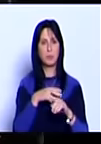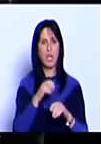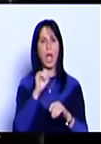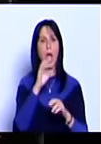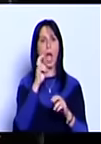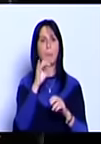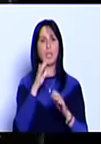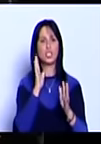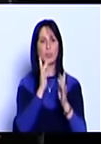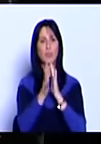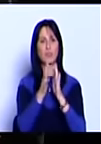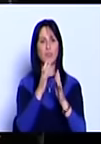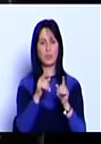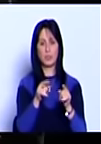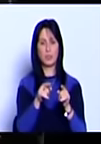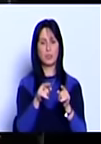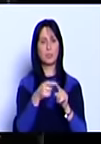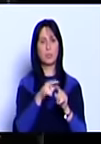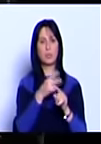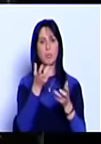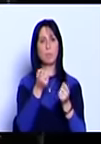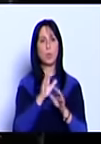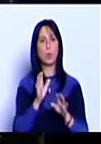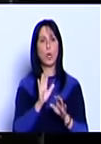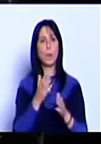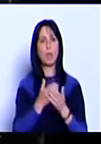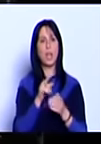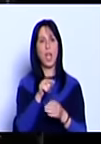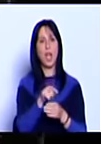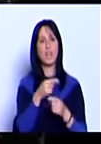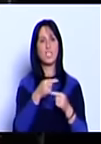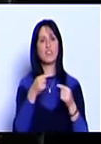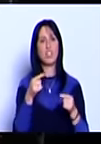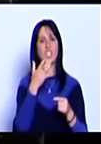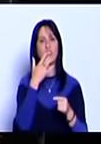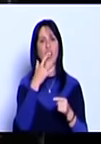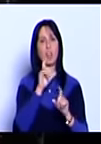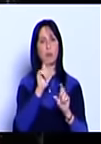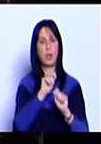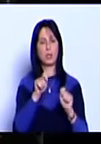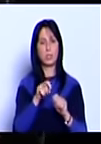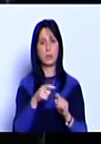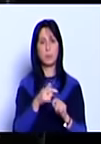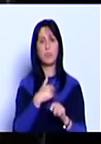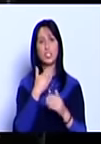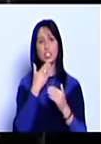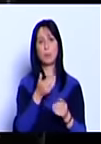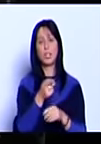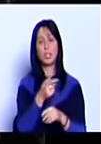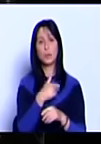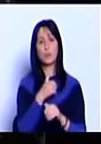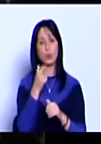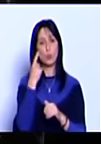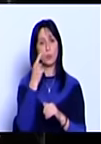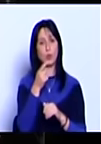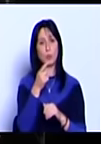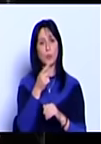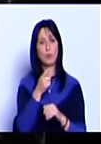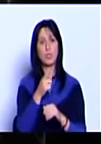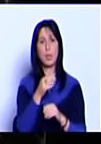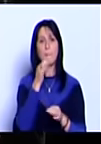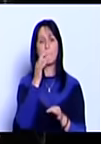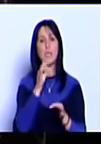აღმაშენებლის გამზირი როგორც მულტიკულტურალიზმის სიმბოლო მათთვის მიუღებელია, რომ აქ სხვადასხვა ეთნო. აი ესეთი რამე მინდა გითხოთ, როგორ ფიქრობთ, ეკისრება თუ